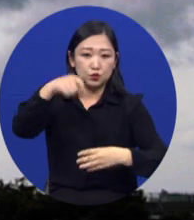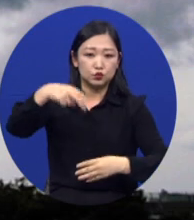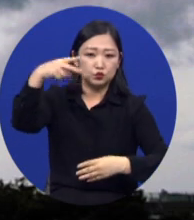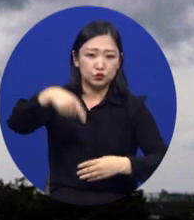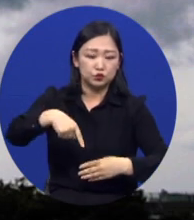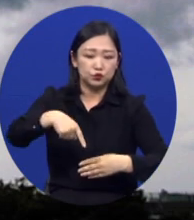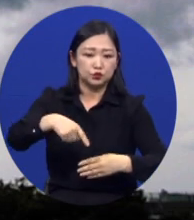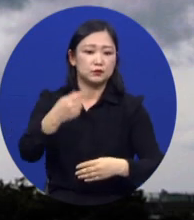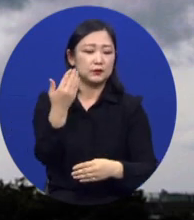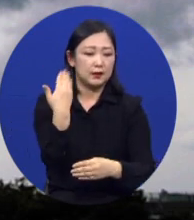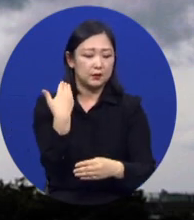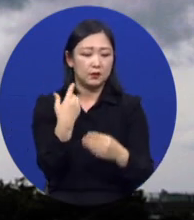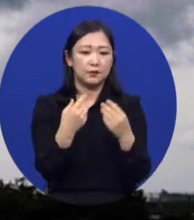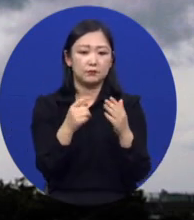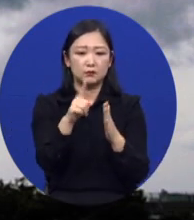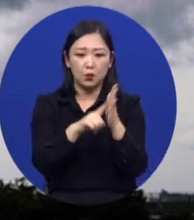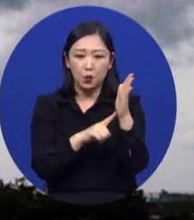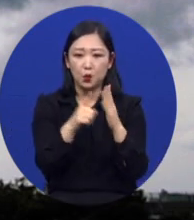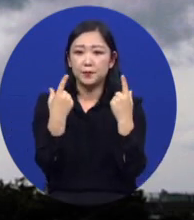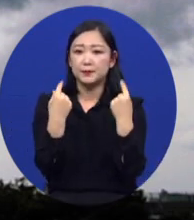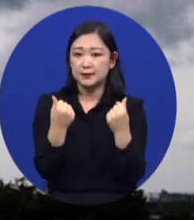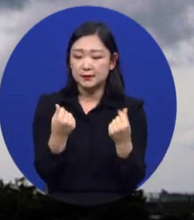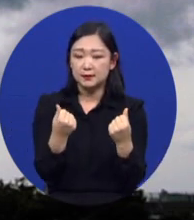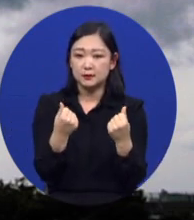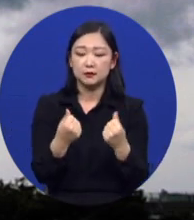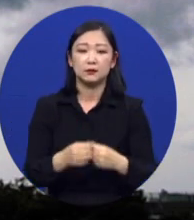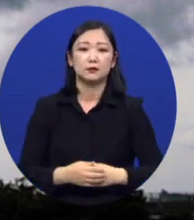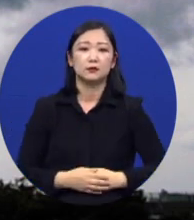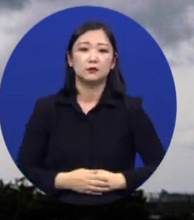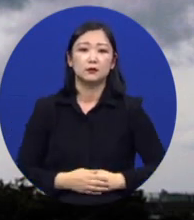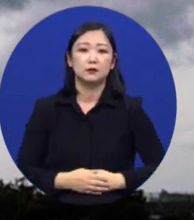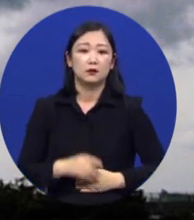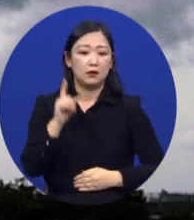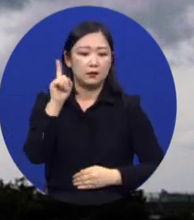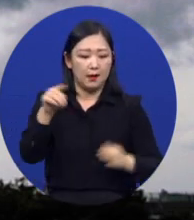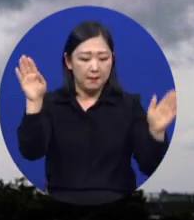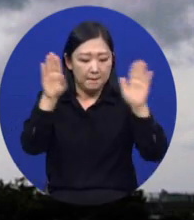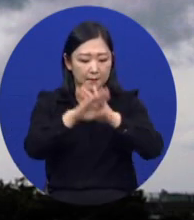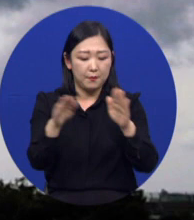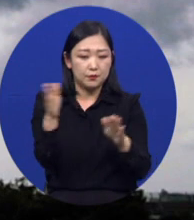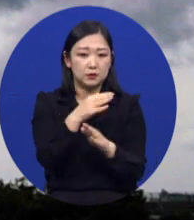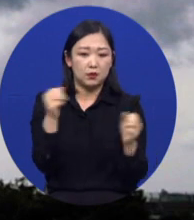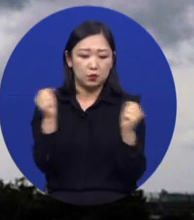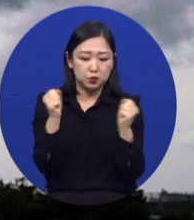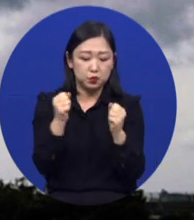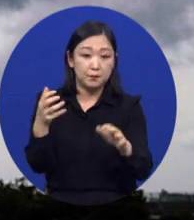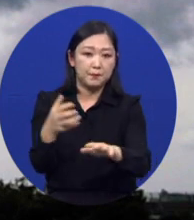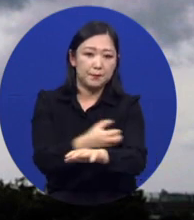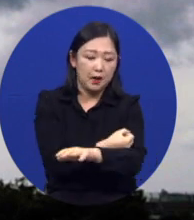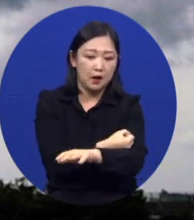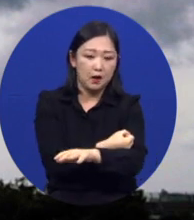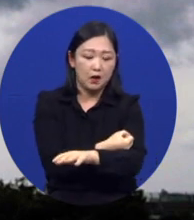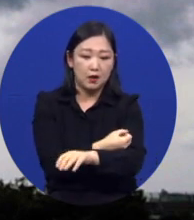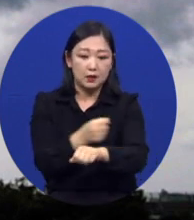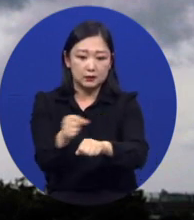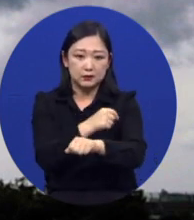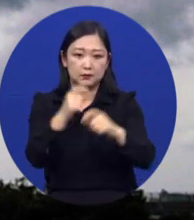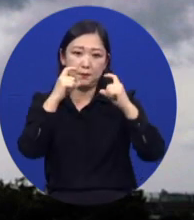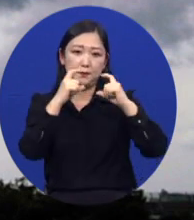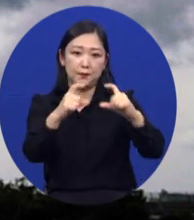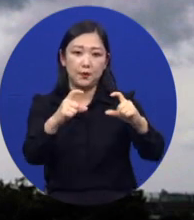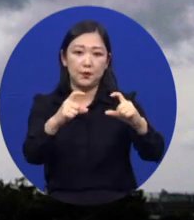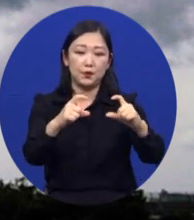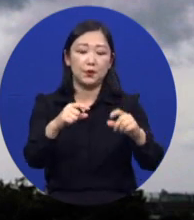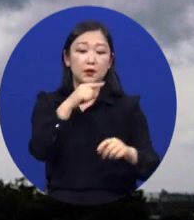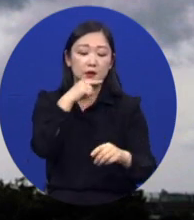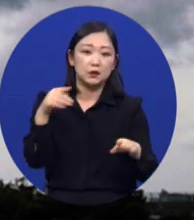예년 이맘때 기온을 보이겠습니다 오늘 과 비슷하게 있는데요 내일 밤부터는 찬 바람이 강하게 불면서 강풍 특보가 발효 되겠고